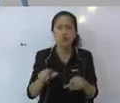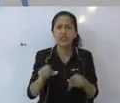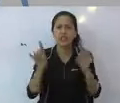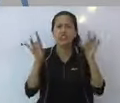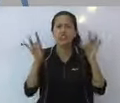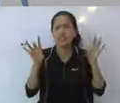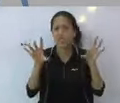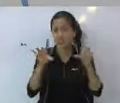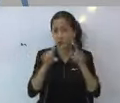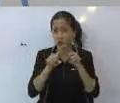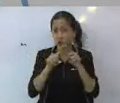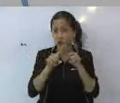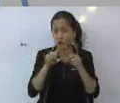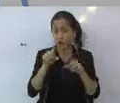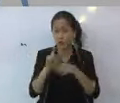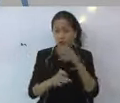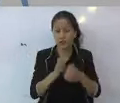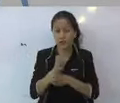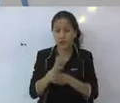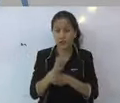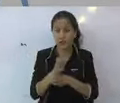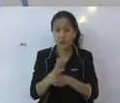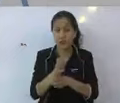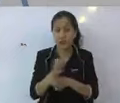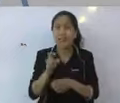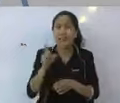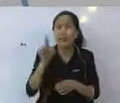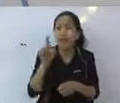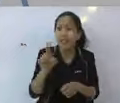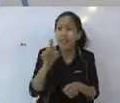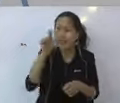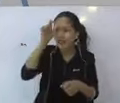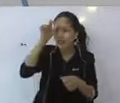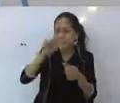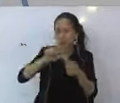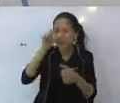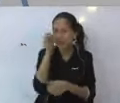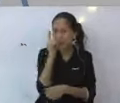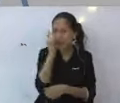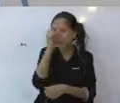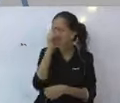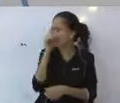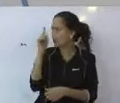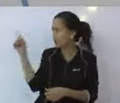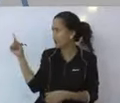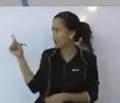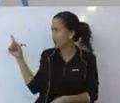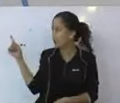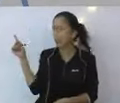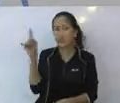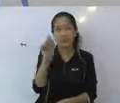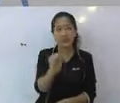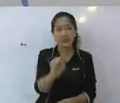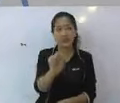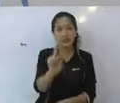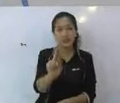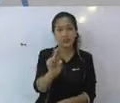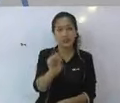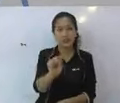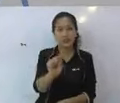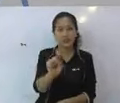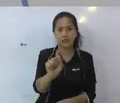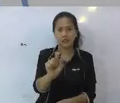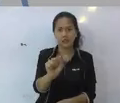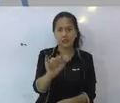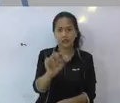dapat ganun. Okay? Yun yung sustainable diet. Okay, adapting a sustainable diet can help maintain an